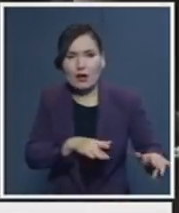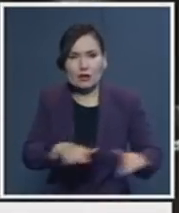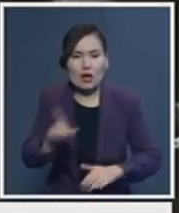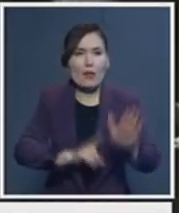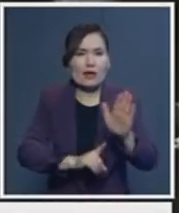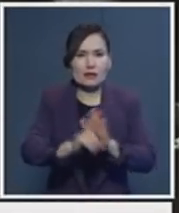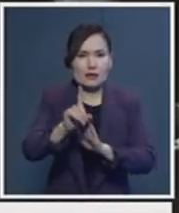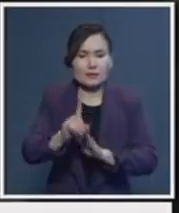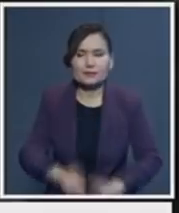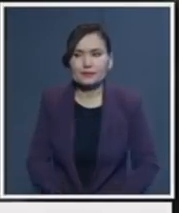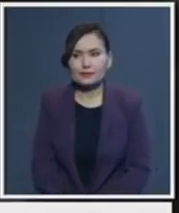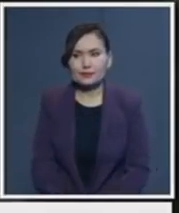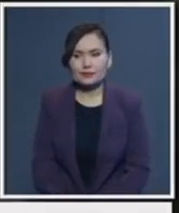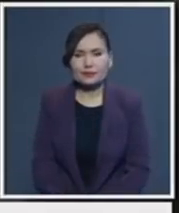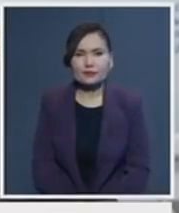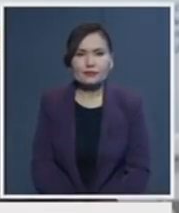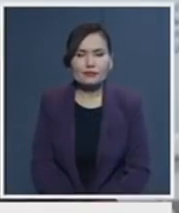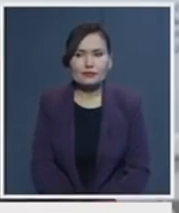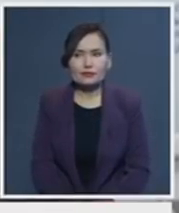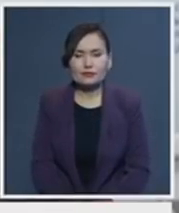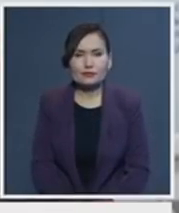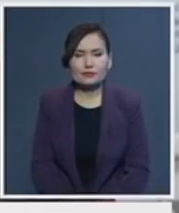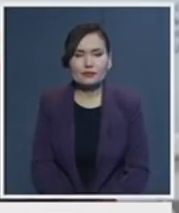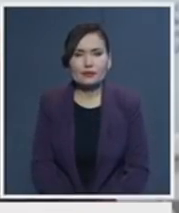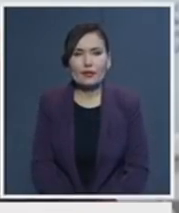тергеу жұмыстары жүріп жатыр. Хабарлама